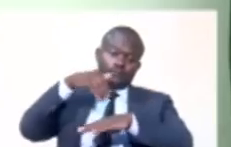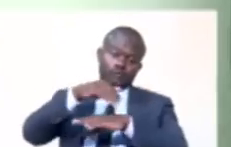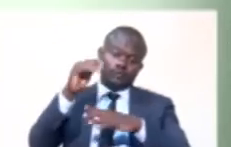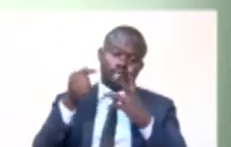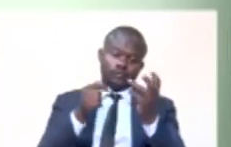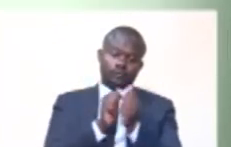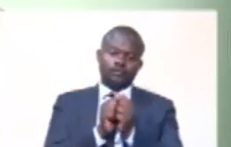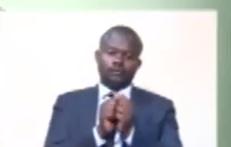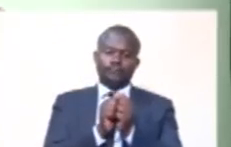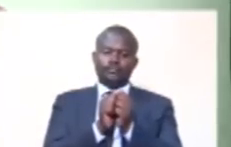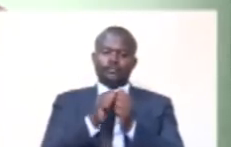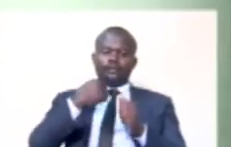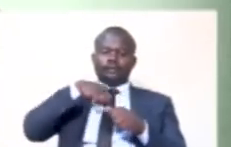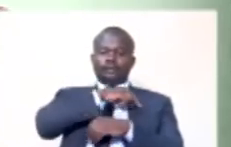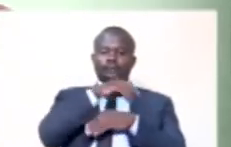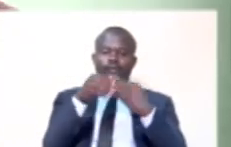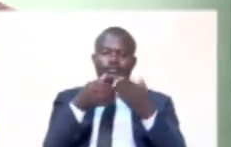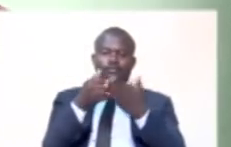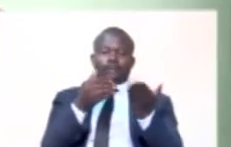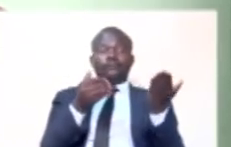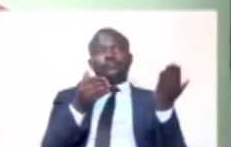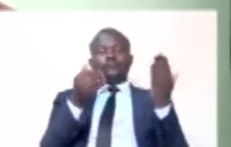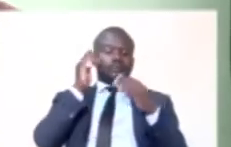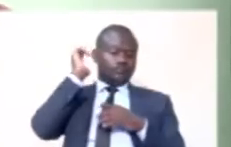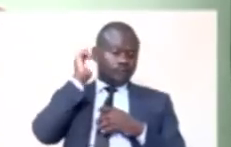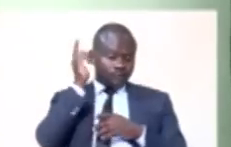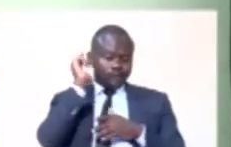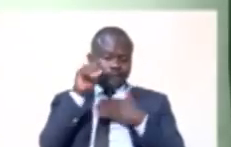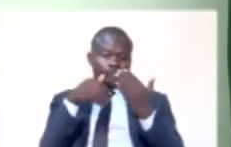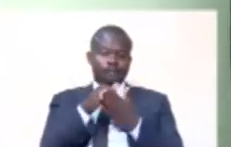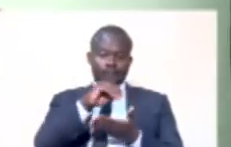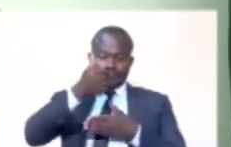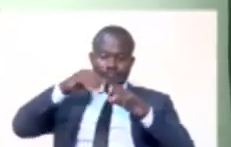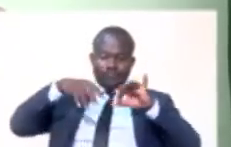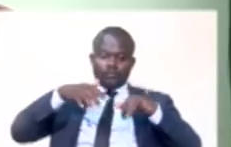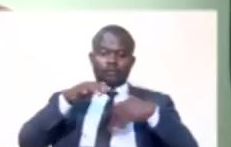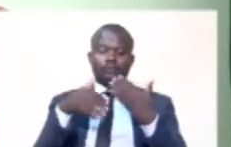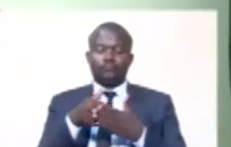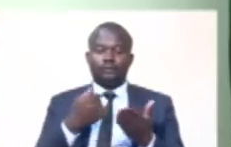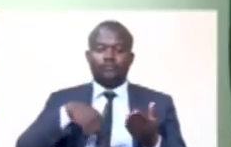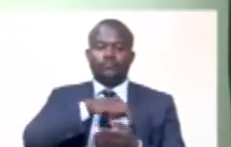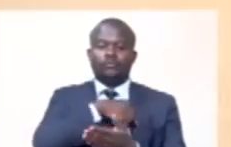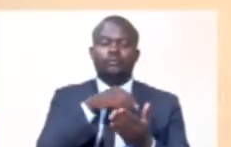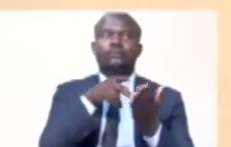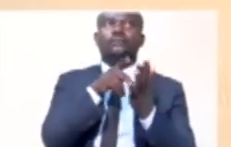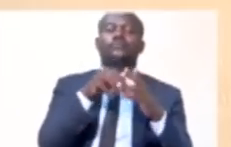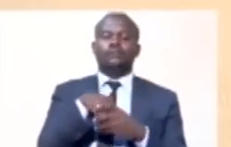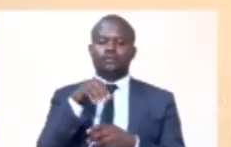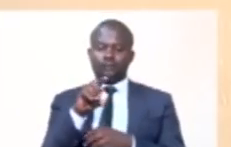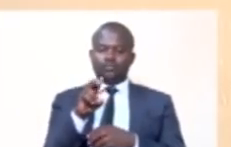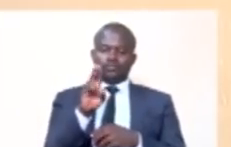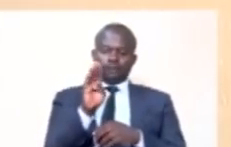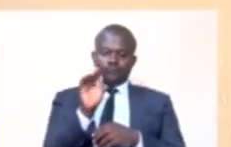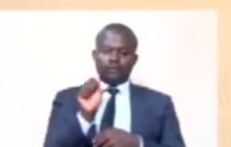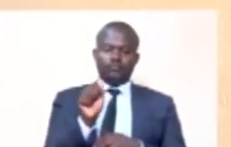bicuruzwa byose nk'ibikoresho bya elektronike by'amatelefone mashini byo ngiye tubikura Dubai umuntu yari